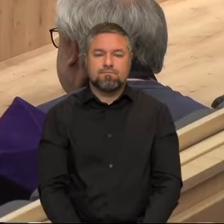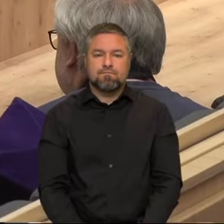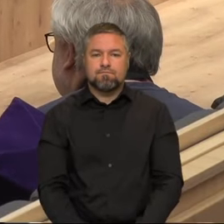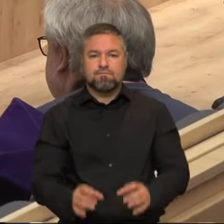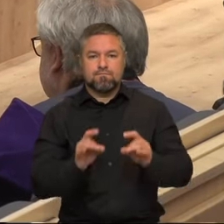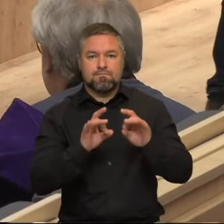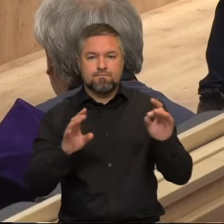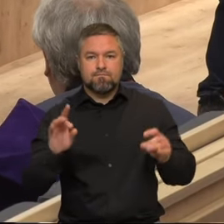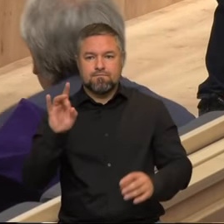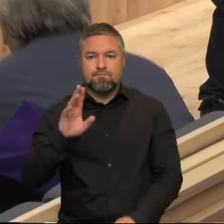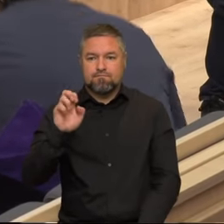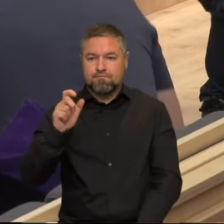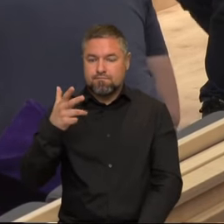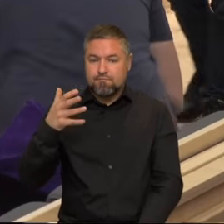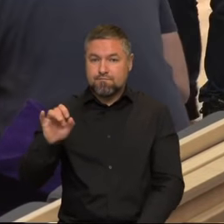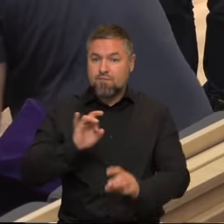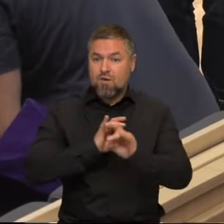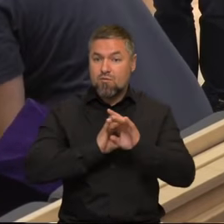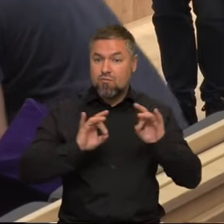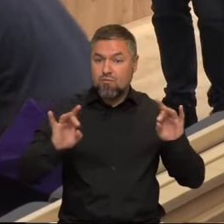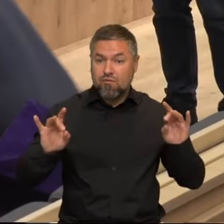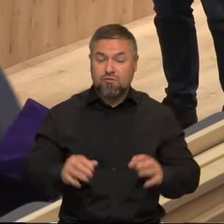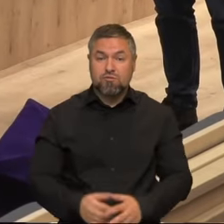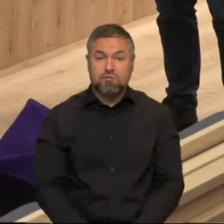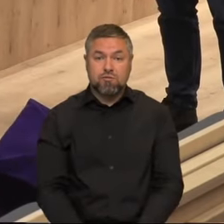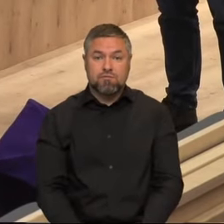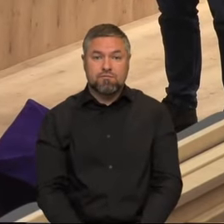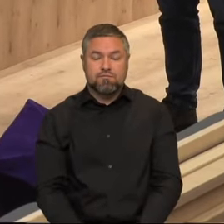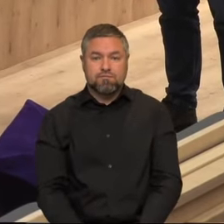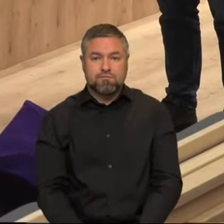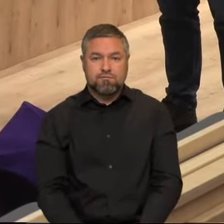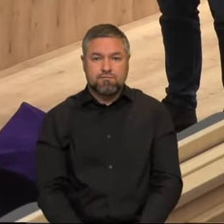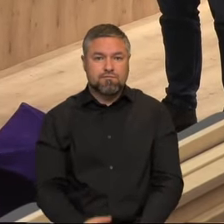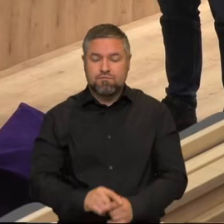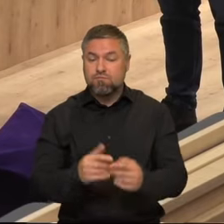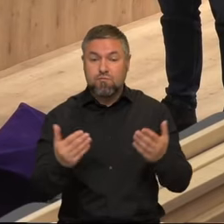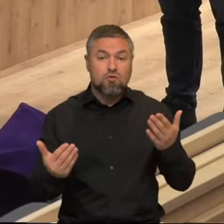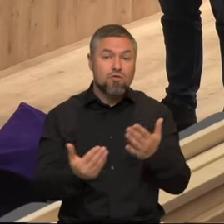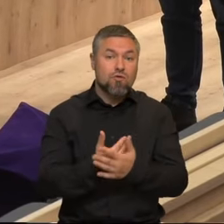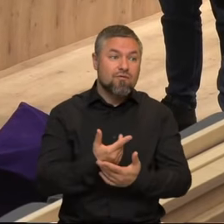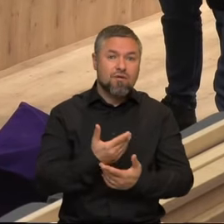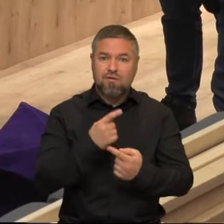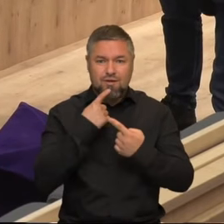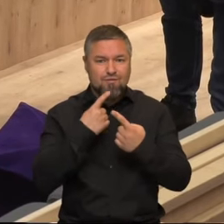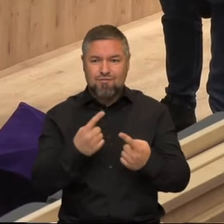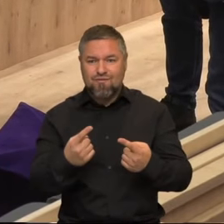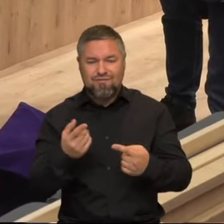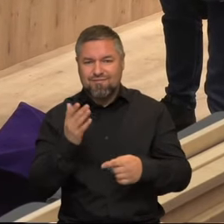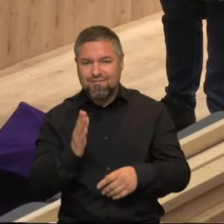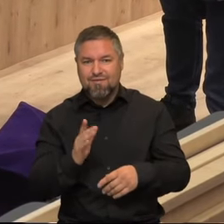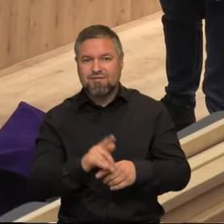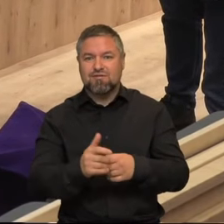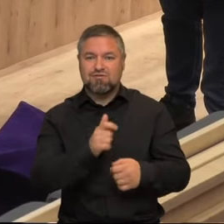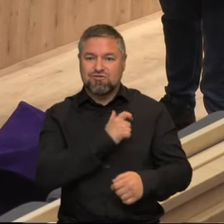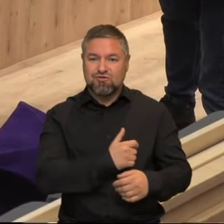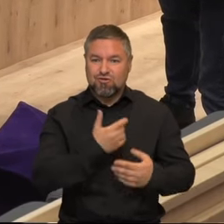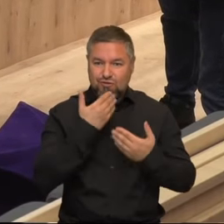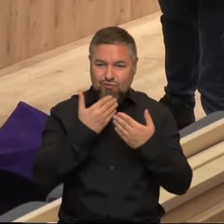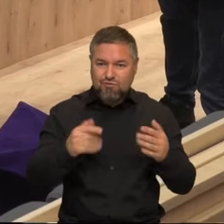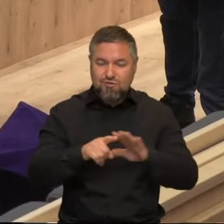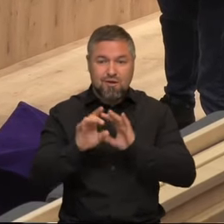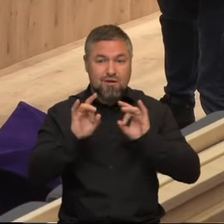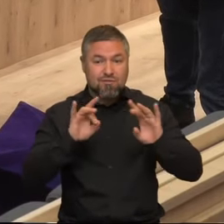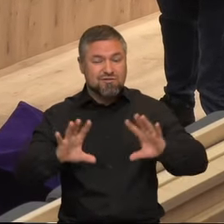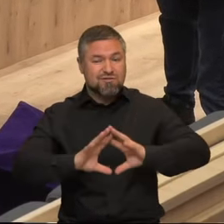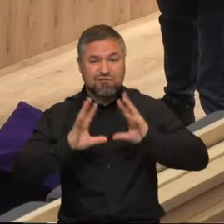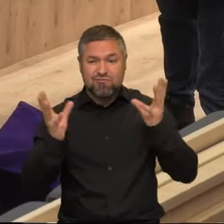Pan profesor Jerzy Gębicki. Panie profesorze, podobnie, nic nowego i odkrywczego nie powiem. Serdeczne podziękowania dla pana profesora